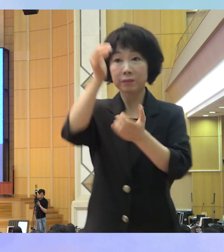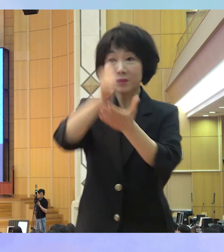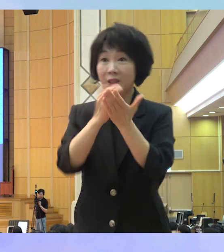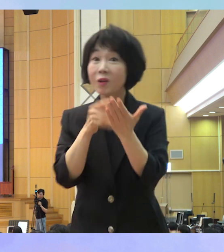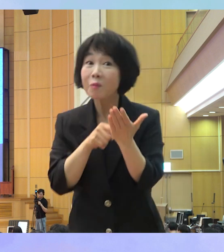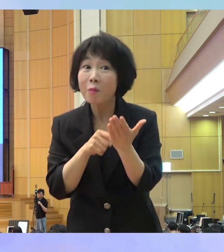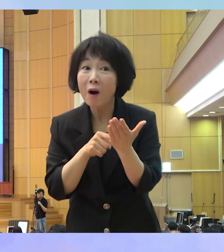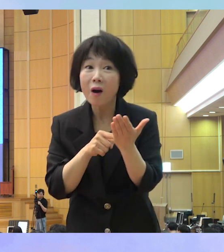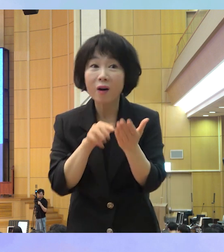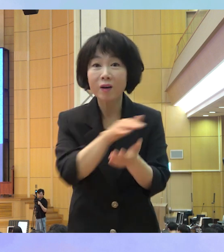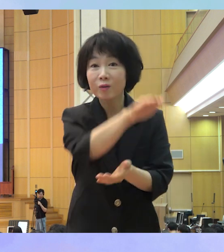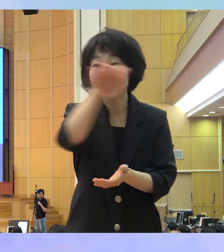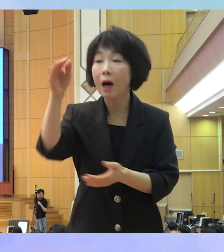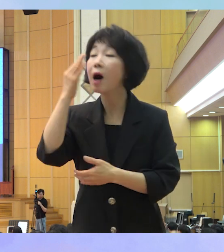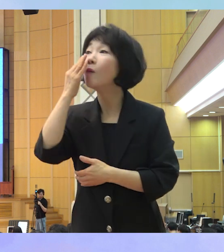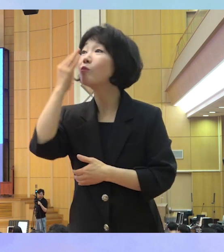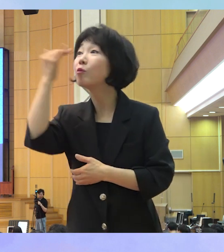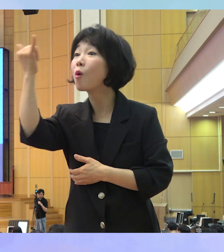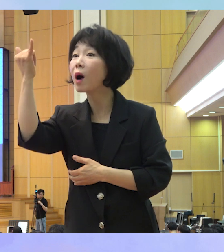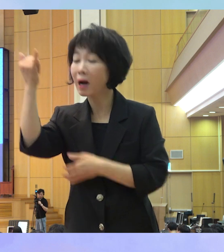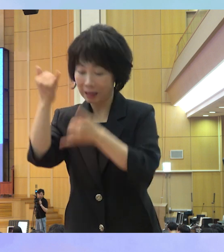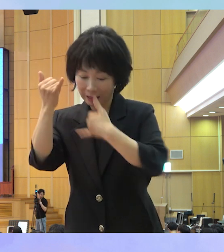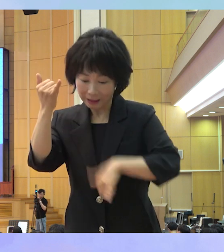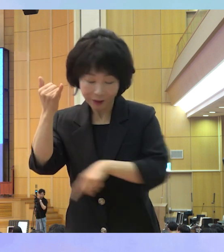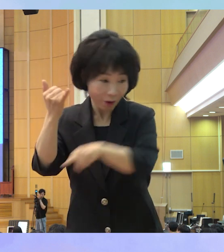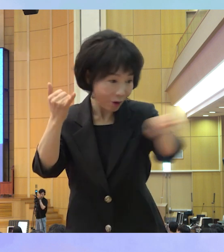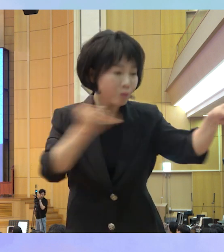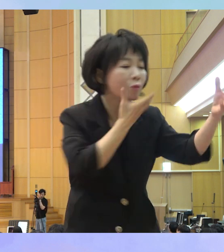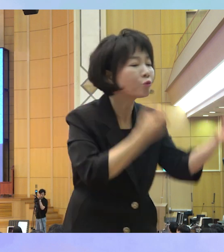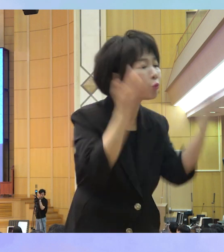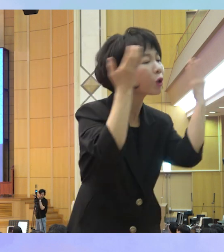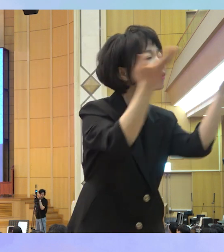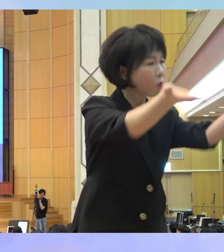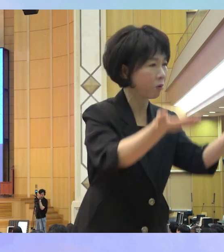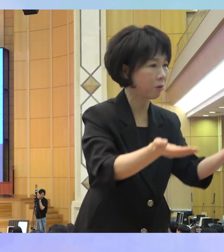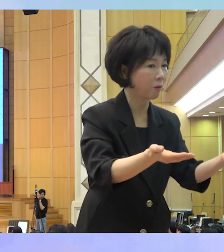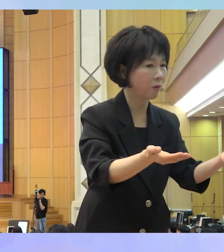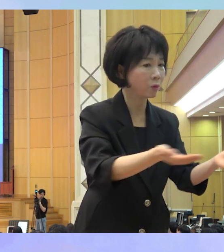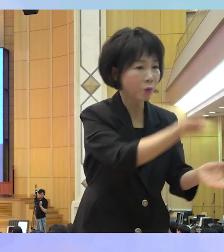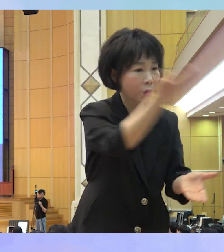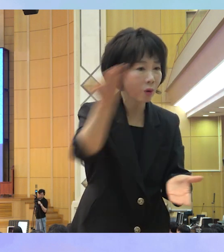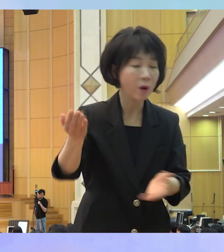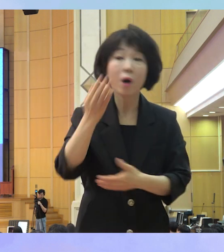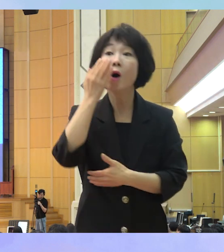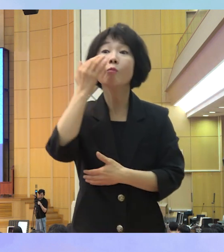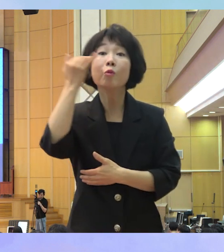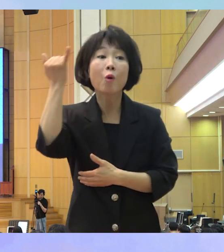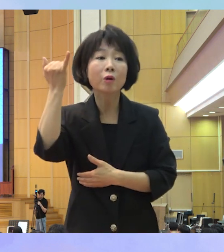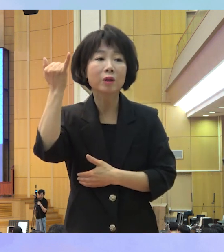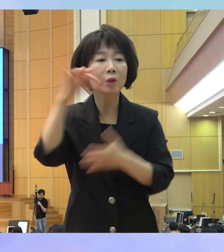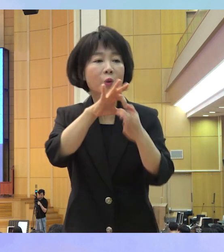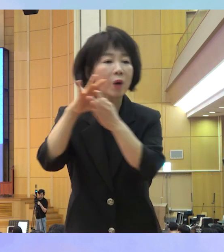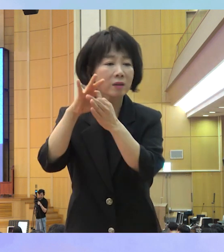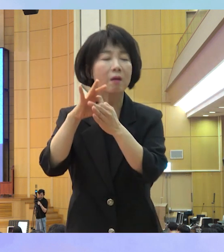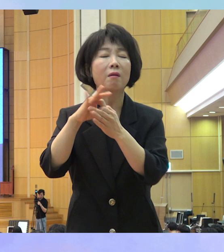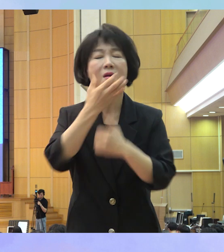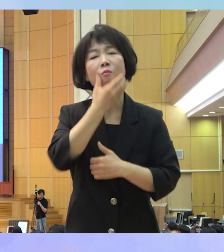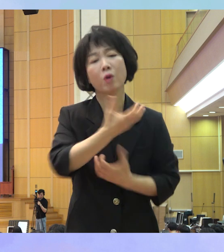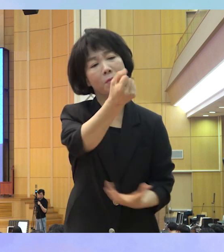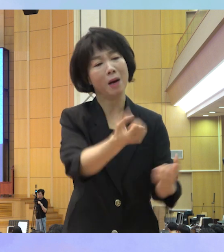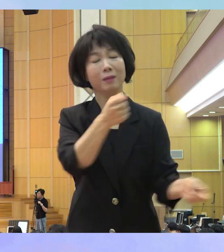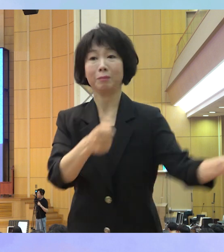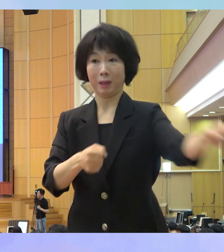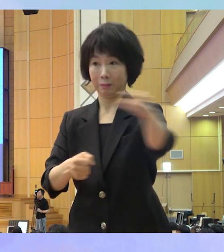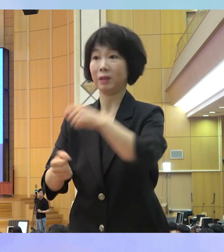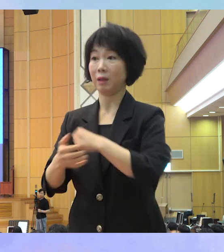성경에는 부모가 자녀들을 축복해주고 또 하나님께 연결하는 연결고리가 되고 이런 내용도